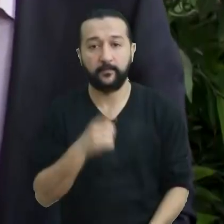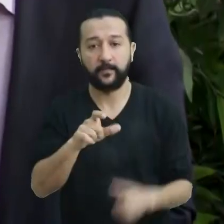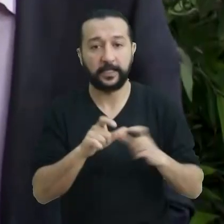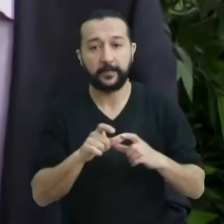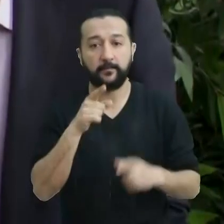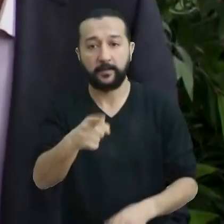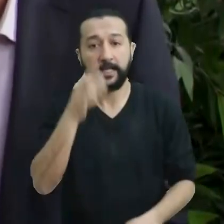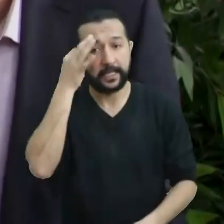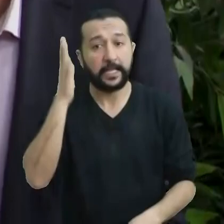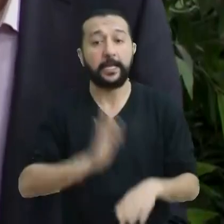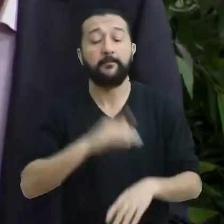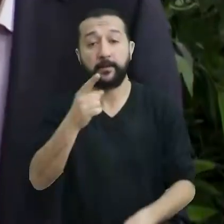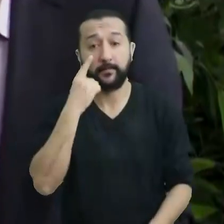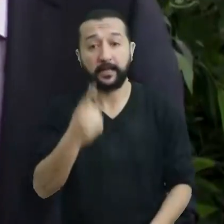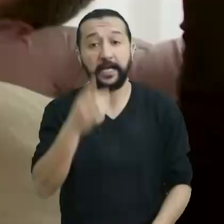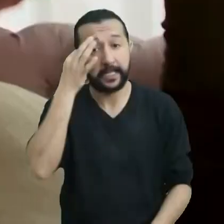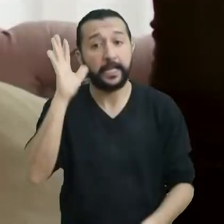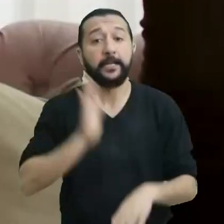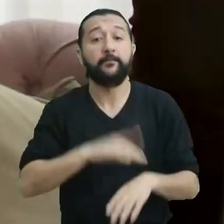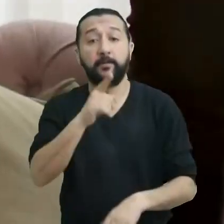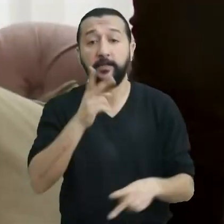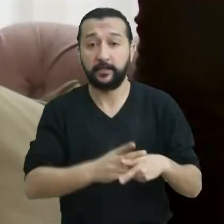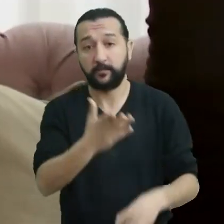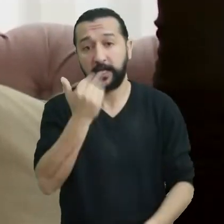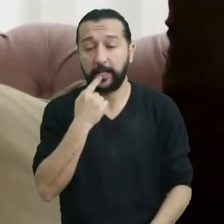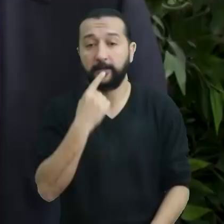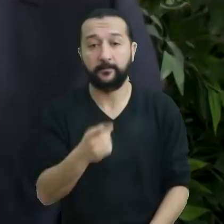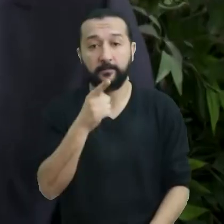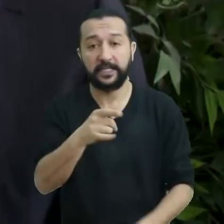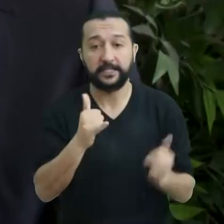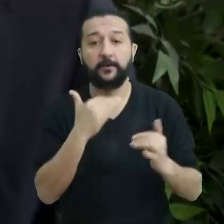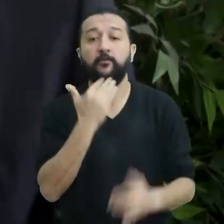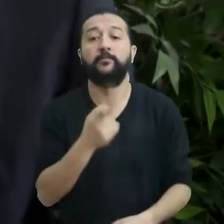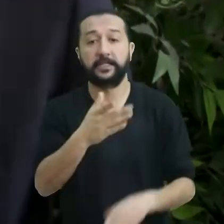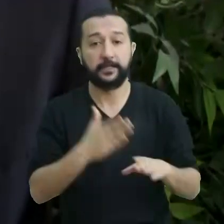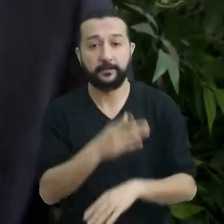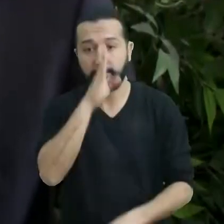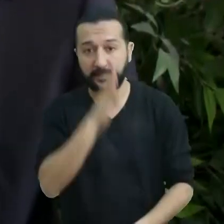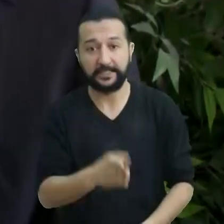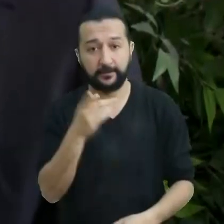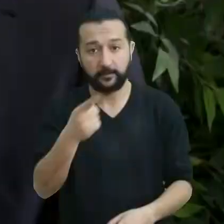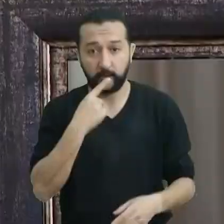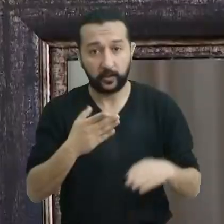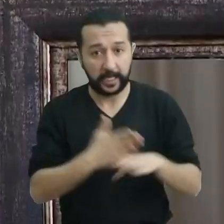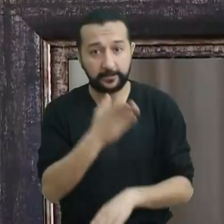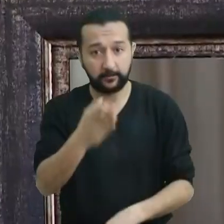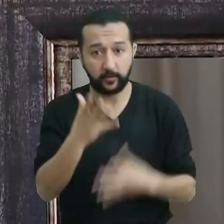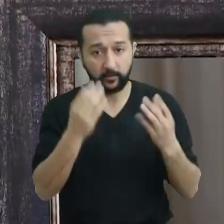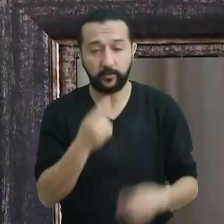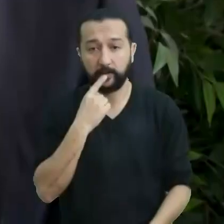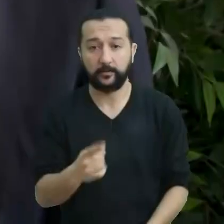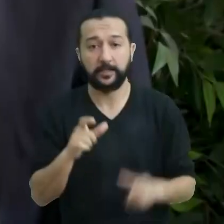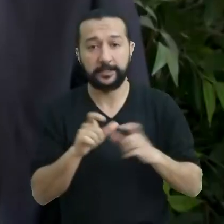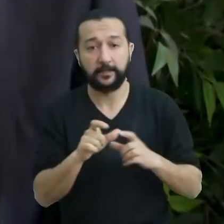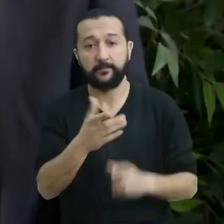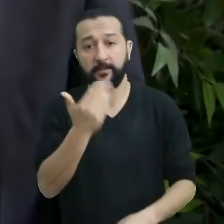Ya Sarp beni delirtme. Bak beni delirtme. Çabuk buraya geliyorsun. Şaka maka değil, baya baya gerçek bu olay ya.